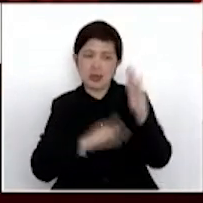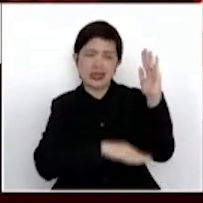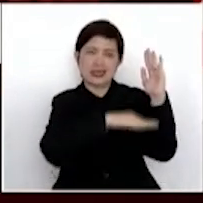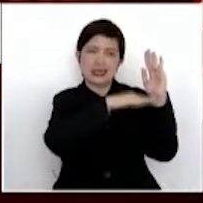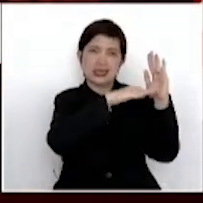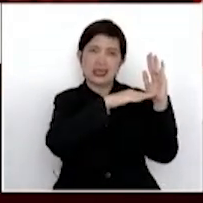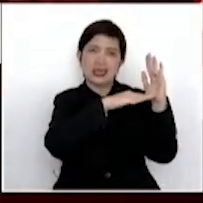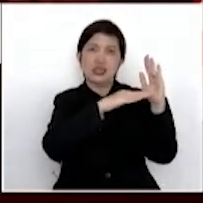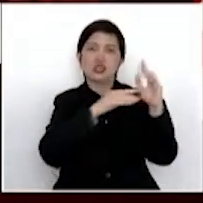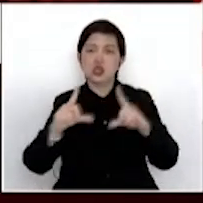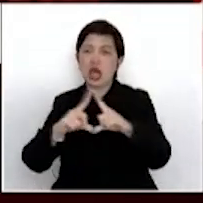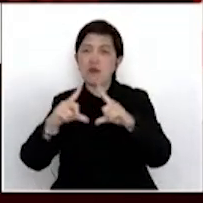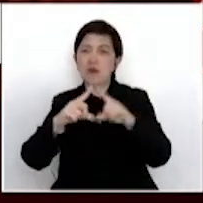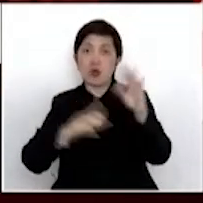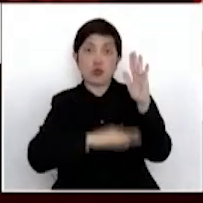megaa